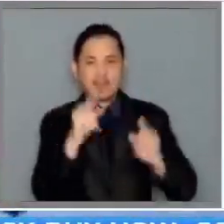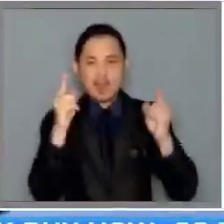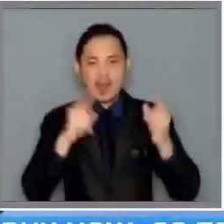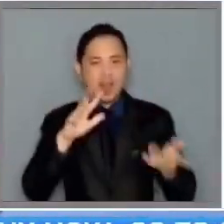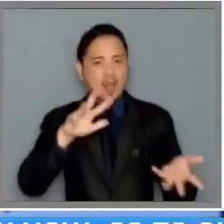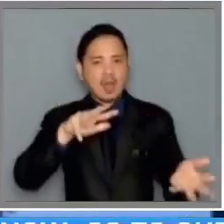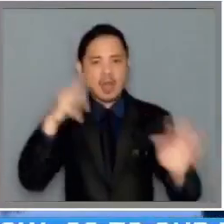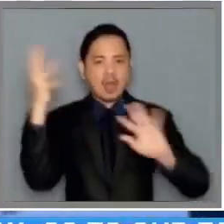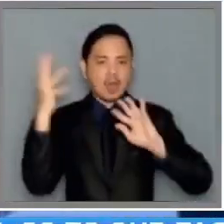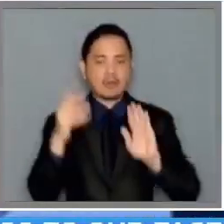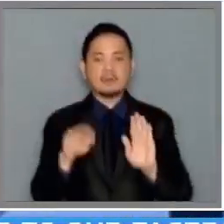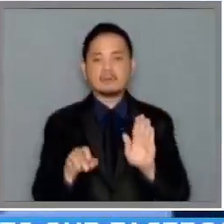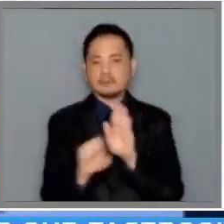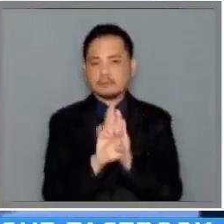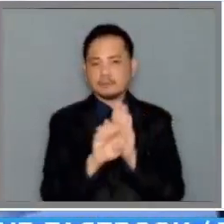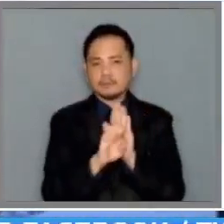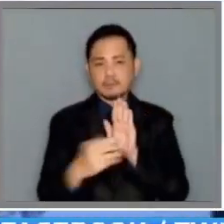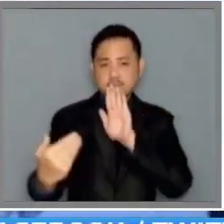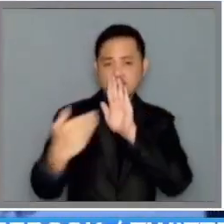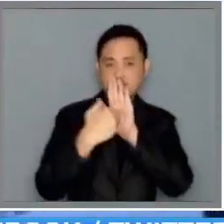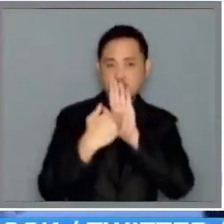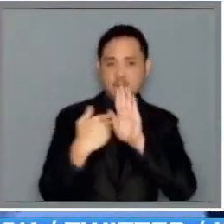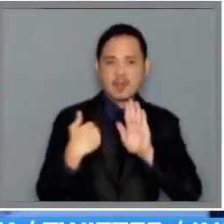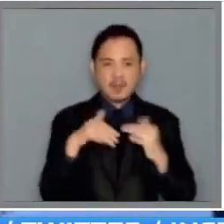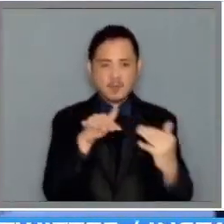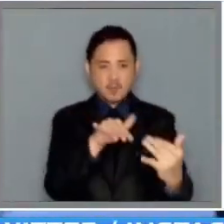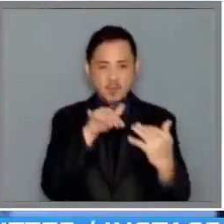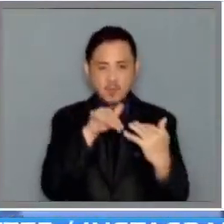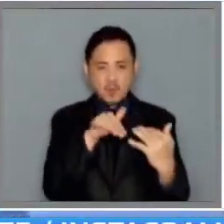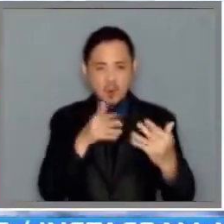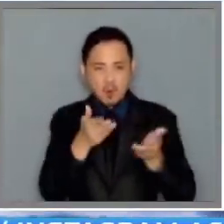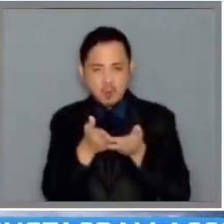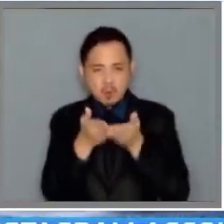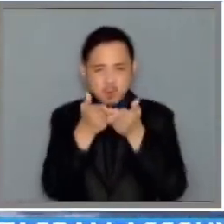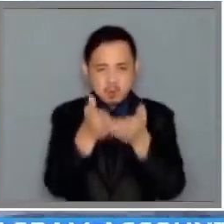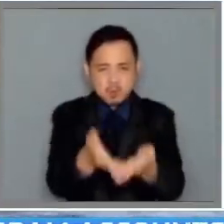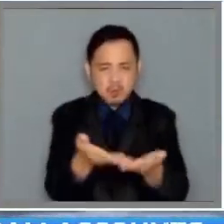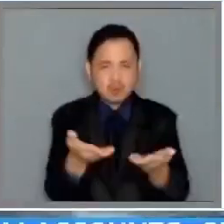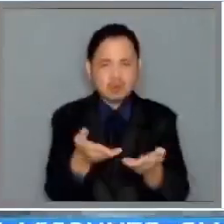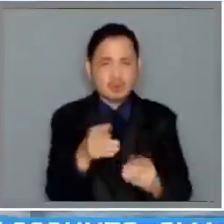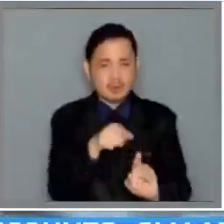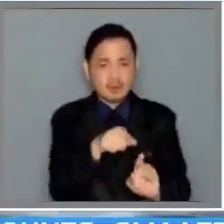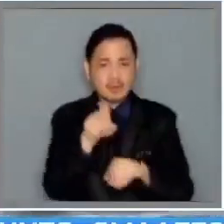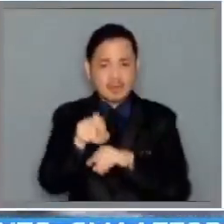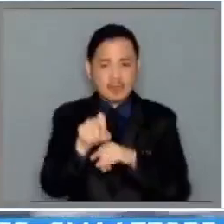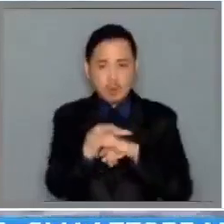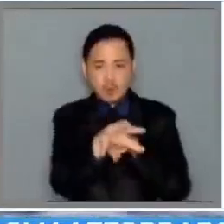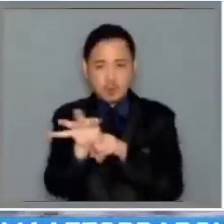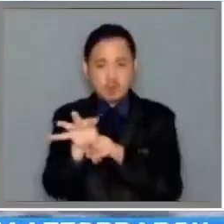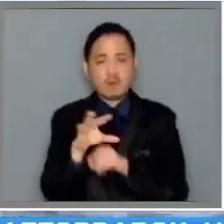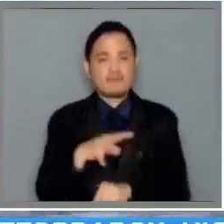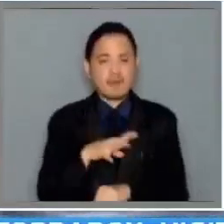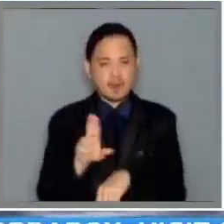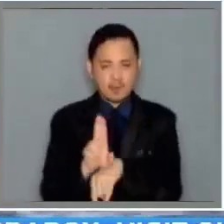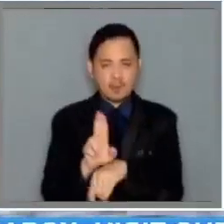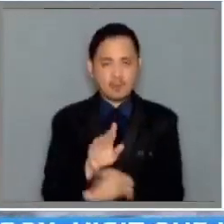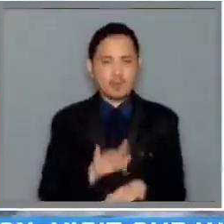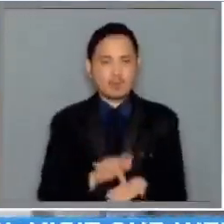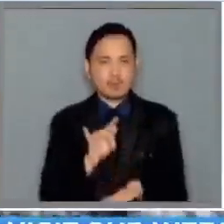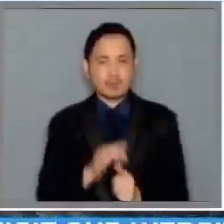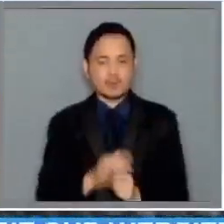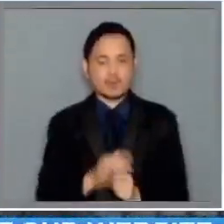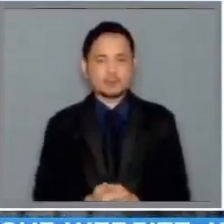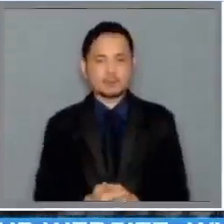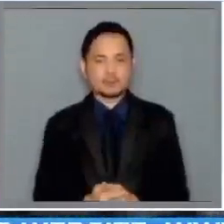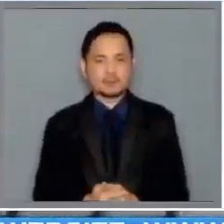tulad halimbawa kung may kaguluhan sa dagat at yun daw ay kung lubhang kakailanganin lamang. Susan? Maraming